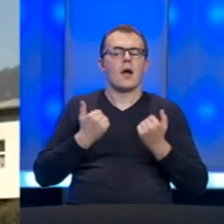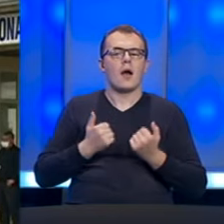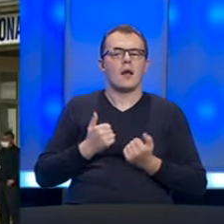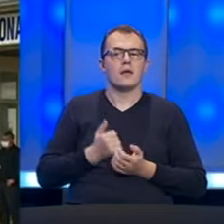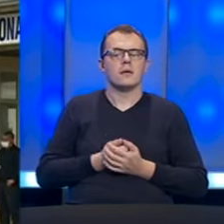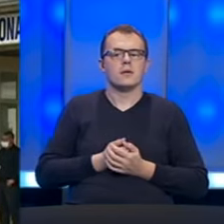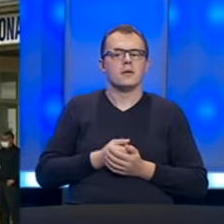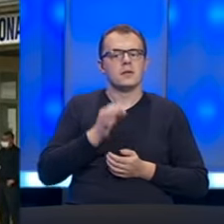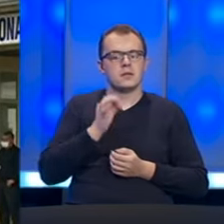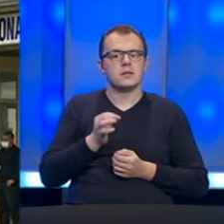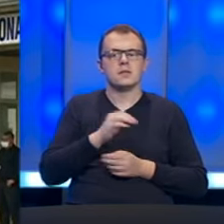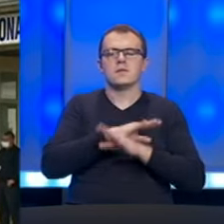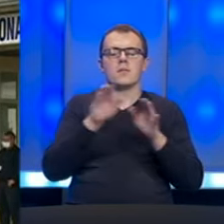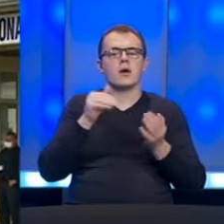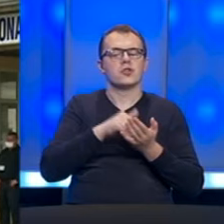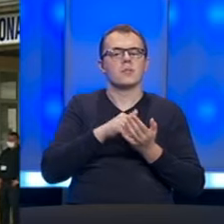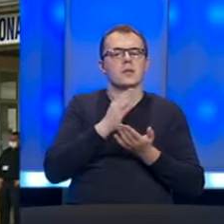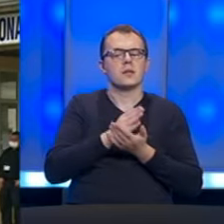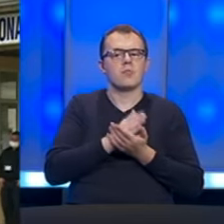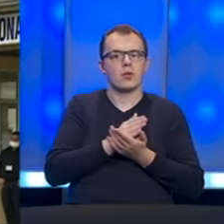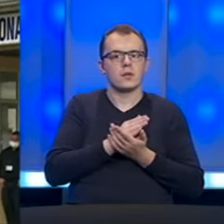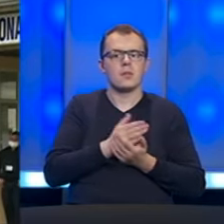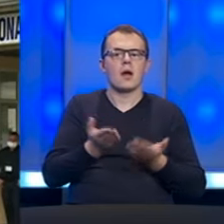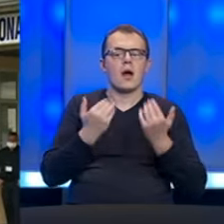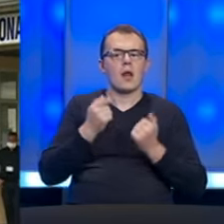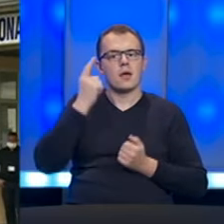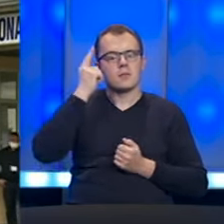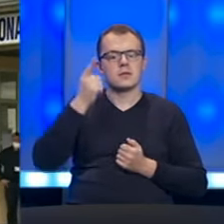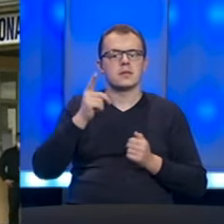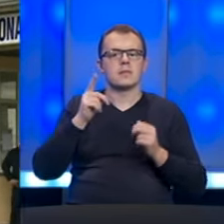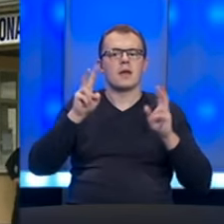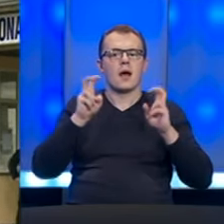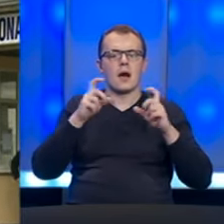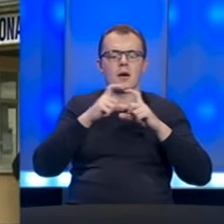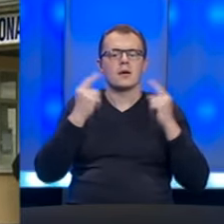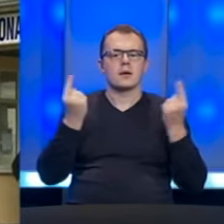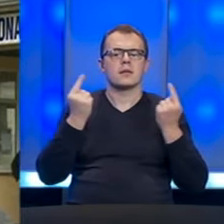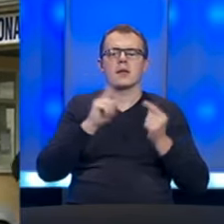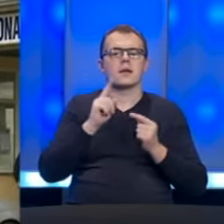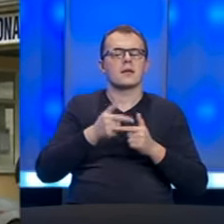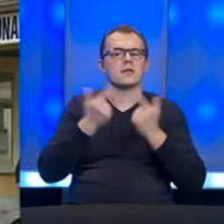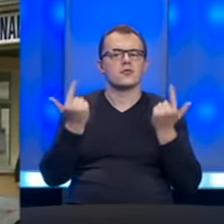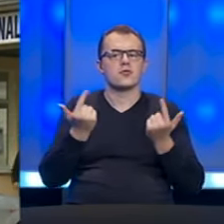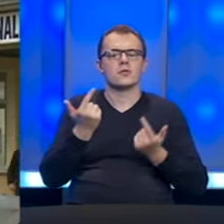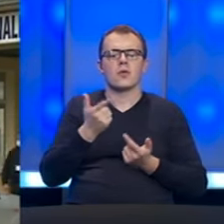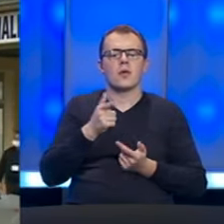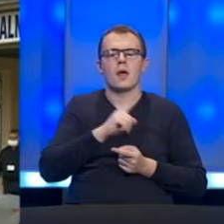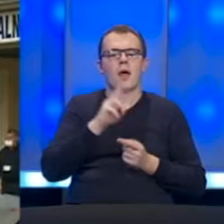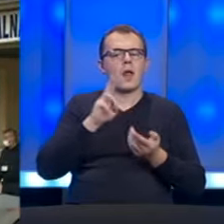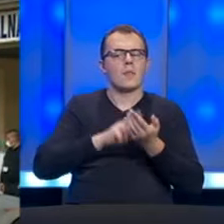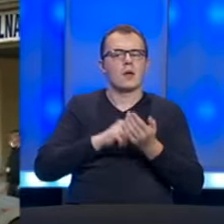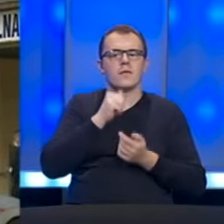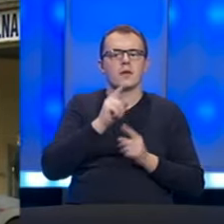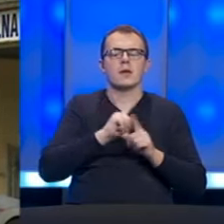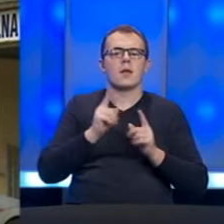svima će sigurno biti potrebni i svuda se liječe pacijenti, ali mislim da kriteriji ovdje nisu jasni, da je učinjena nepravda i ne